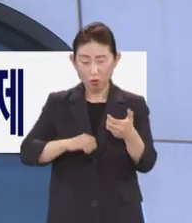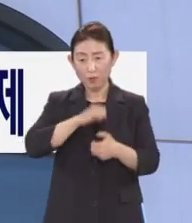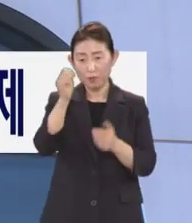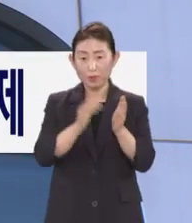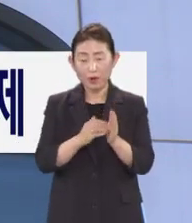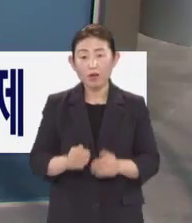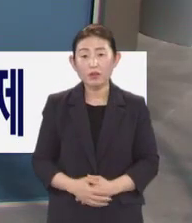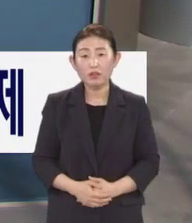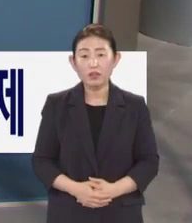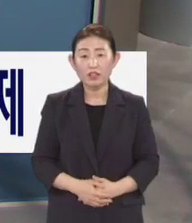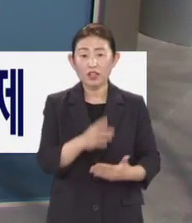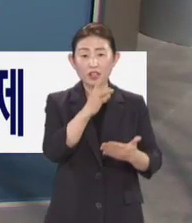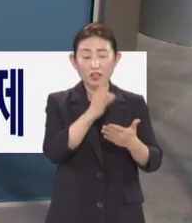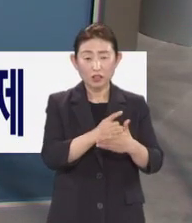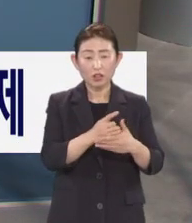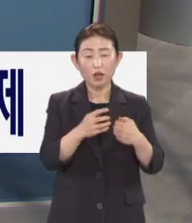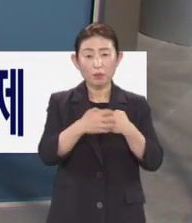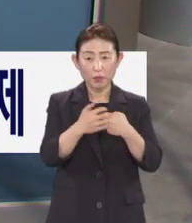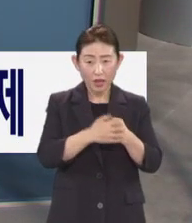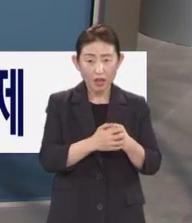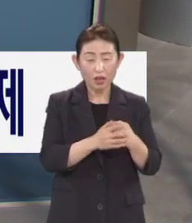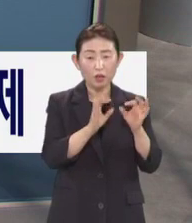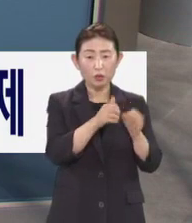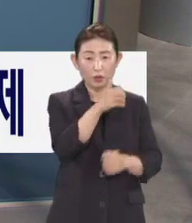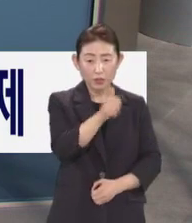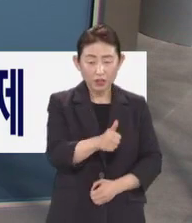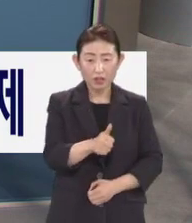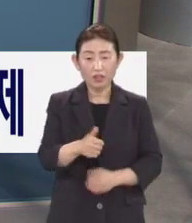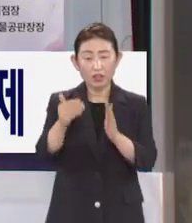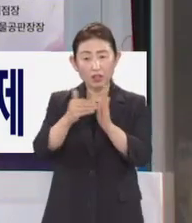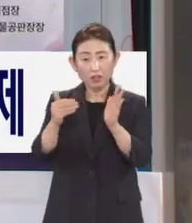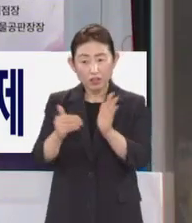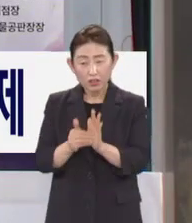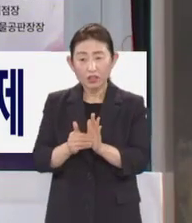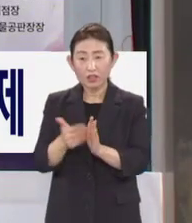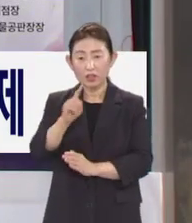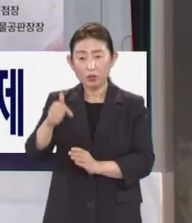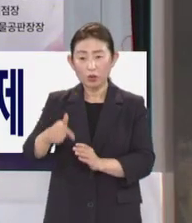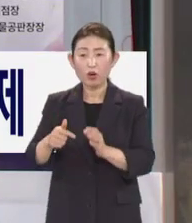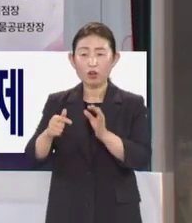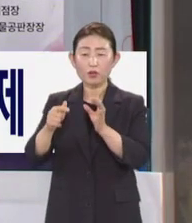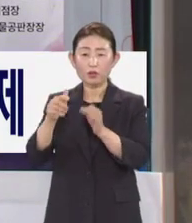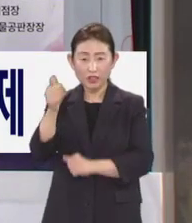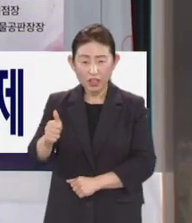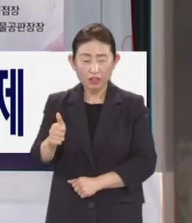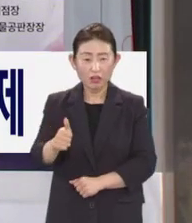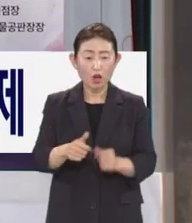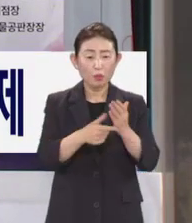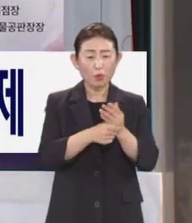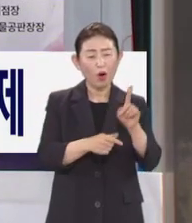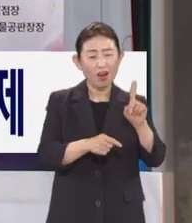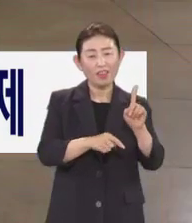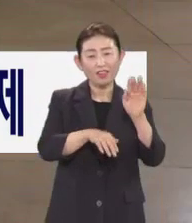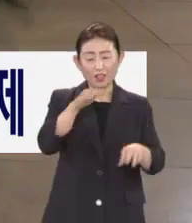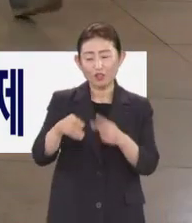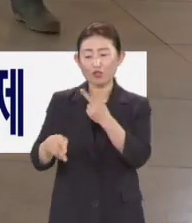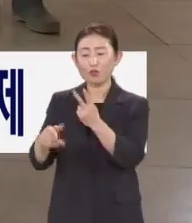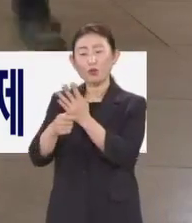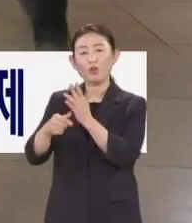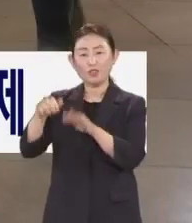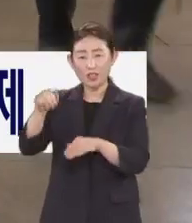차지했습니다. 천안 배원예농협과 당진 낙농축협 선거에선 각각 한 표와 두 표 차로 당선자가 나왔고